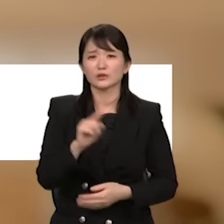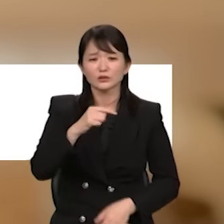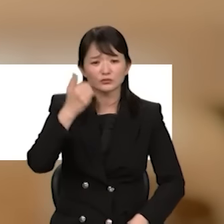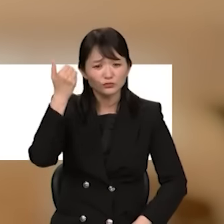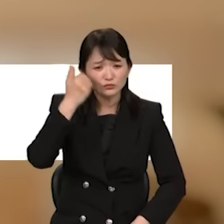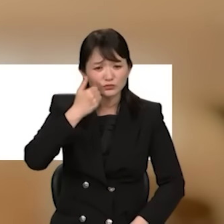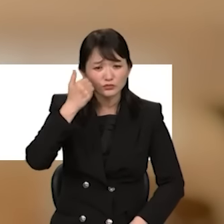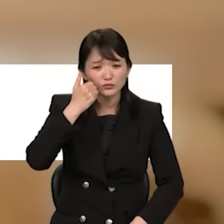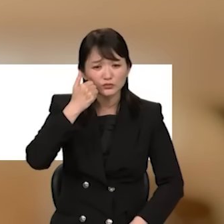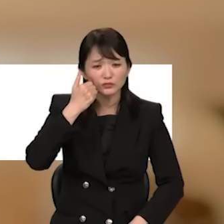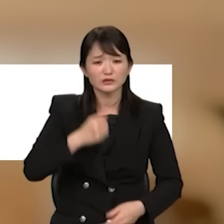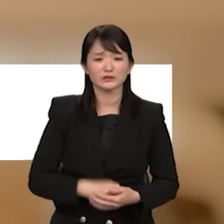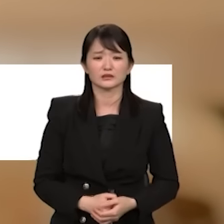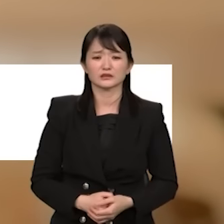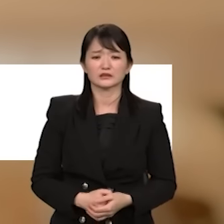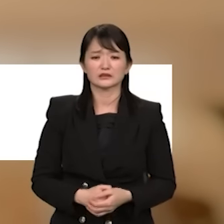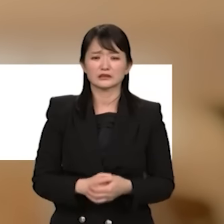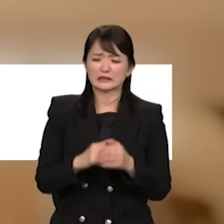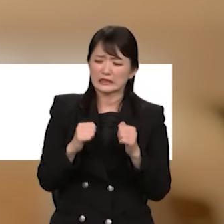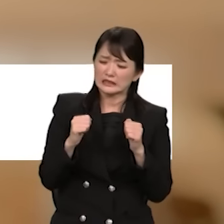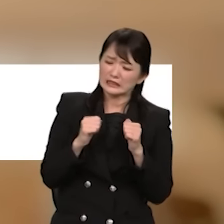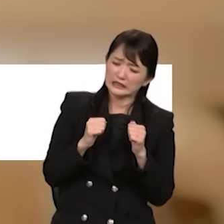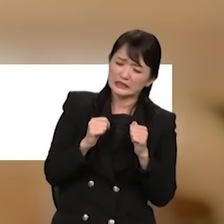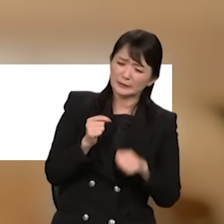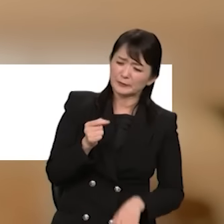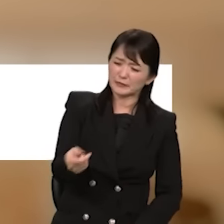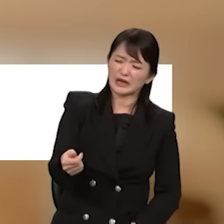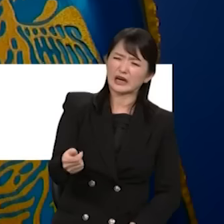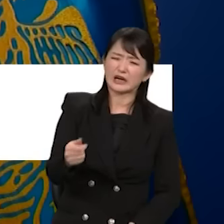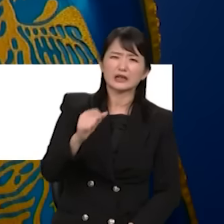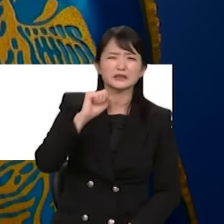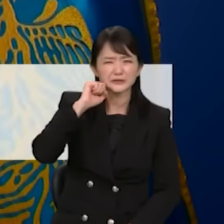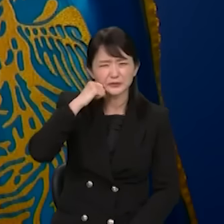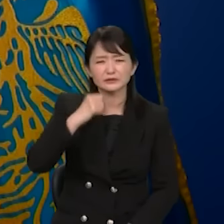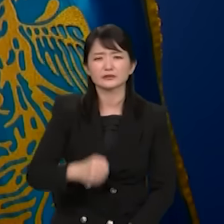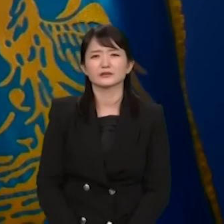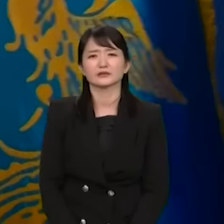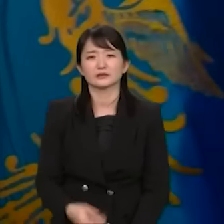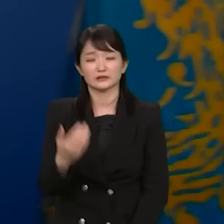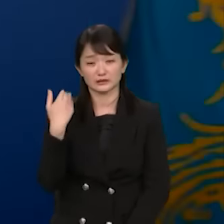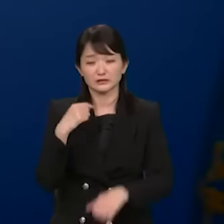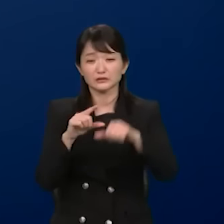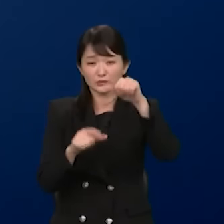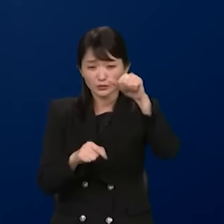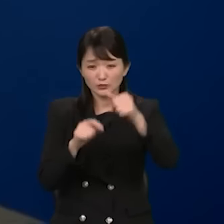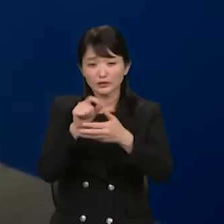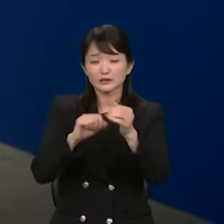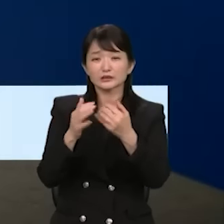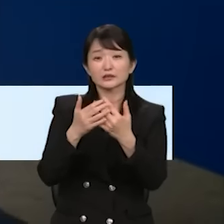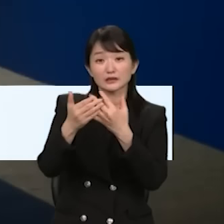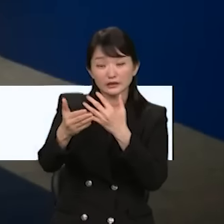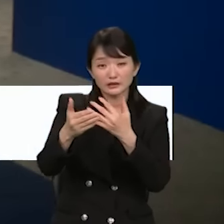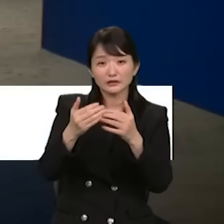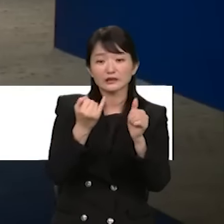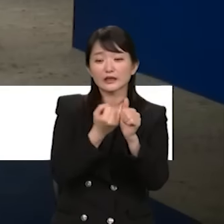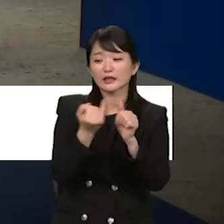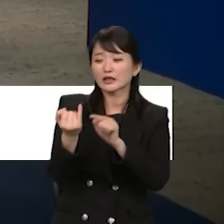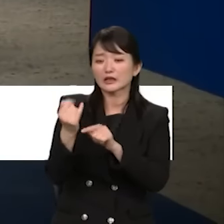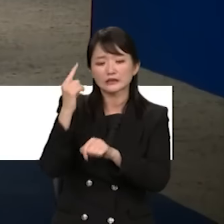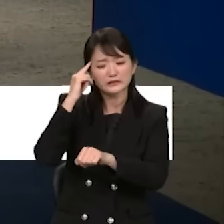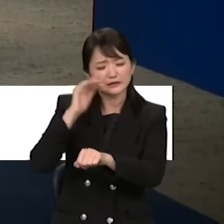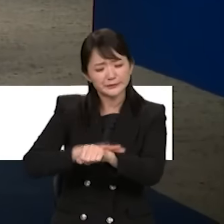누구한테도 이렇게 박절하게 대하기는 참 어렵습니다. 지난 5월 기자회견에서 아내의 현명하지